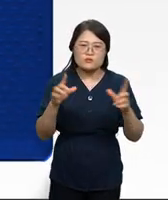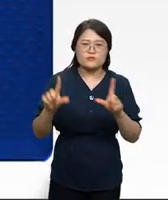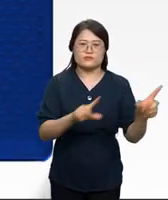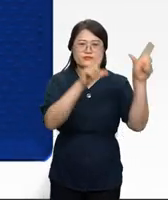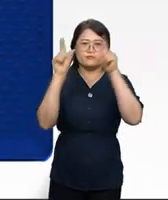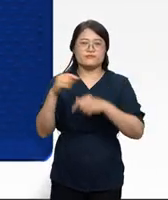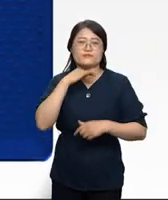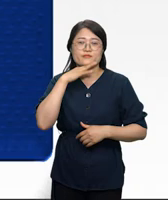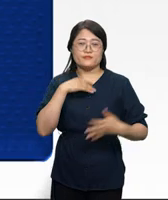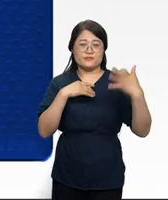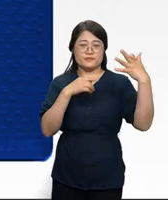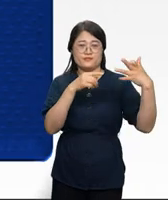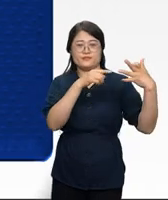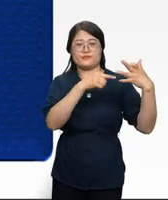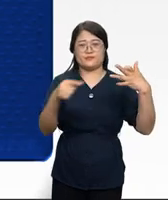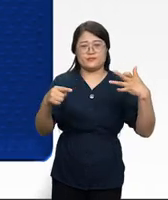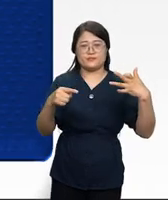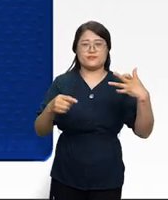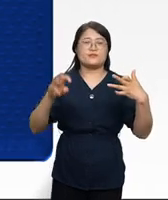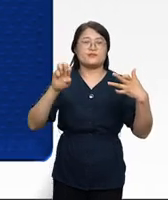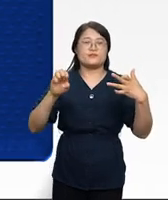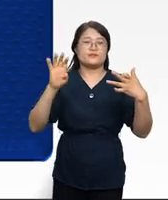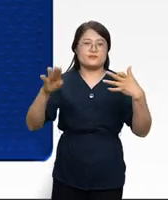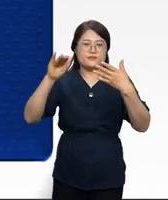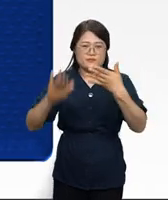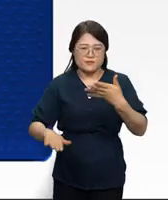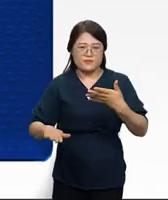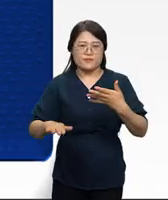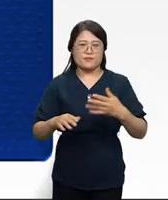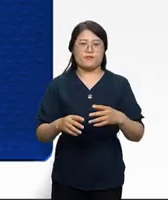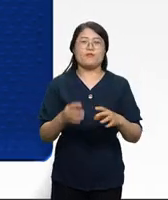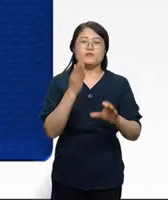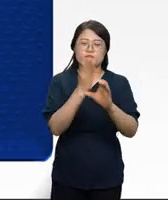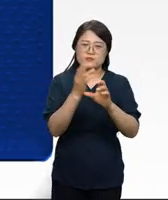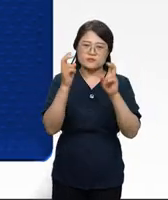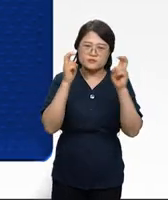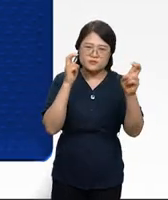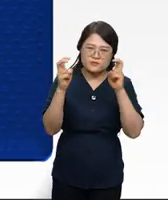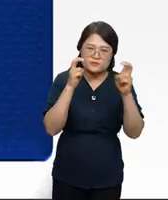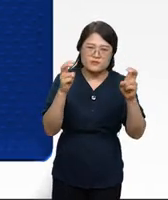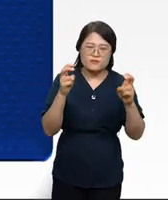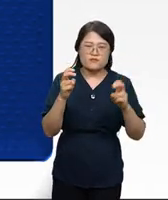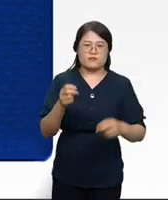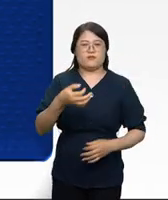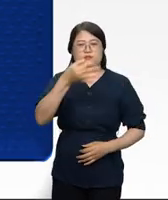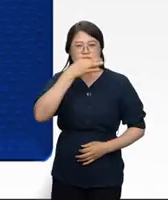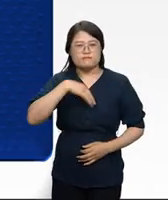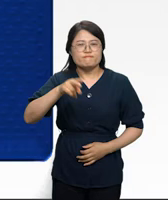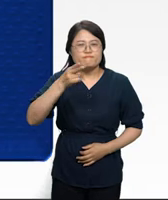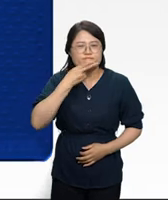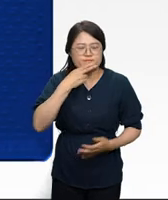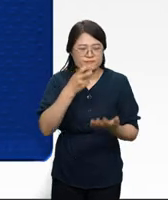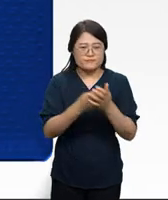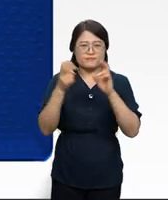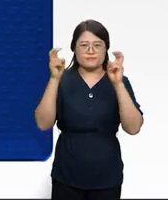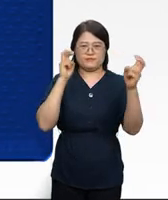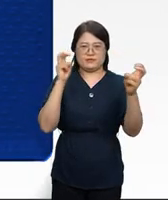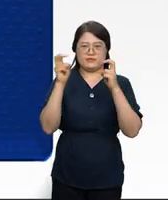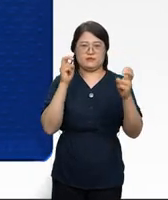거주하는 만 18세 이상 34세 이하의 청년으로 도내 중소, 중견기업, 소상공인